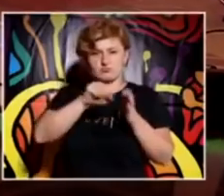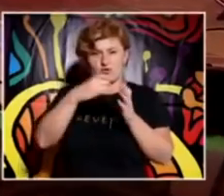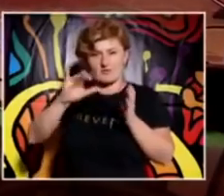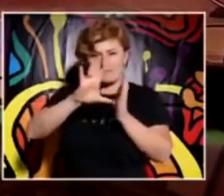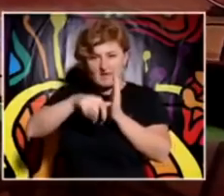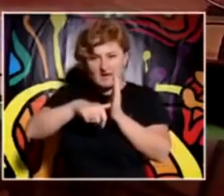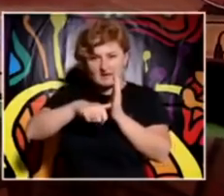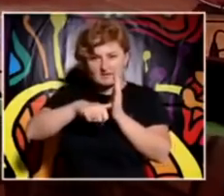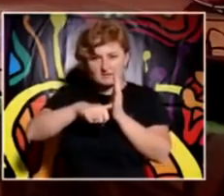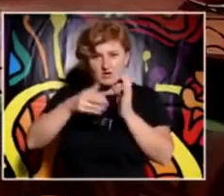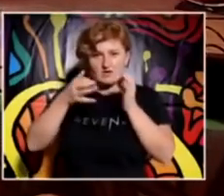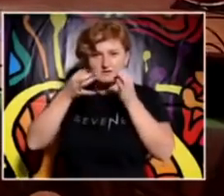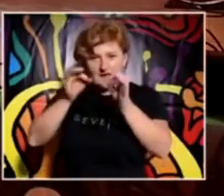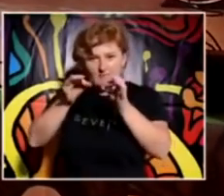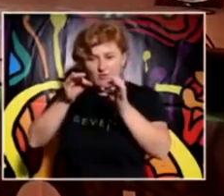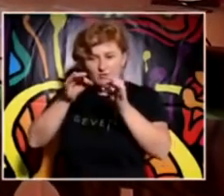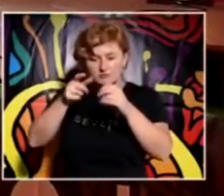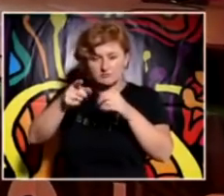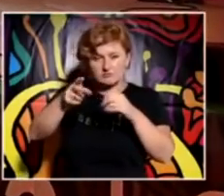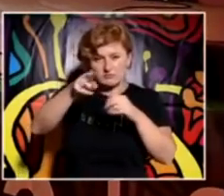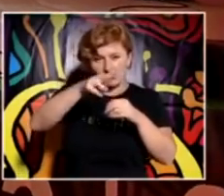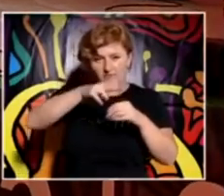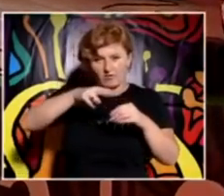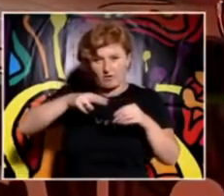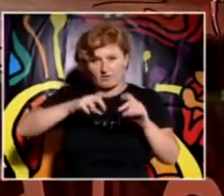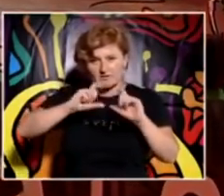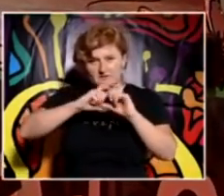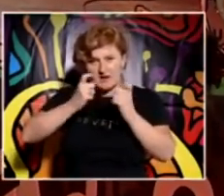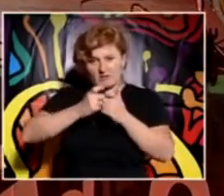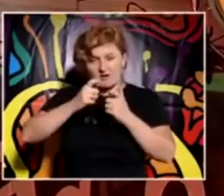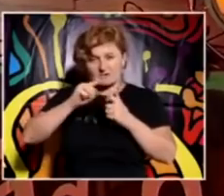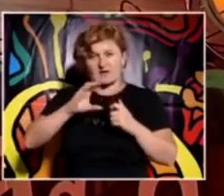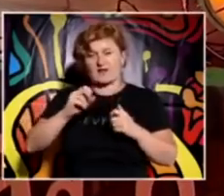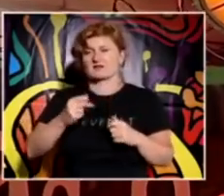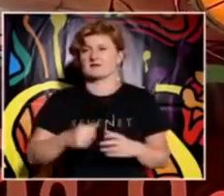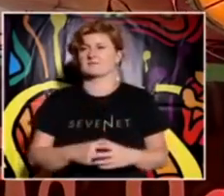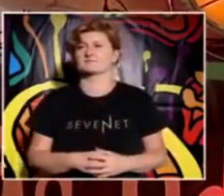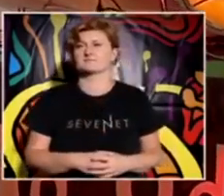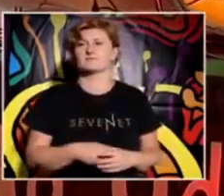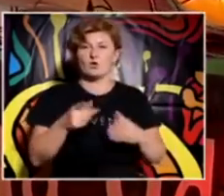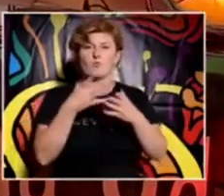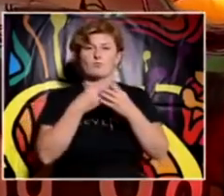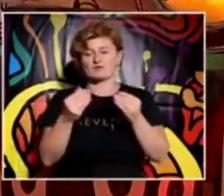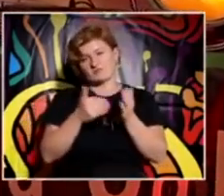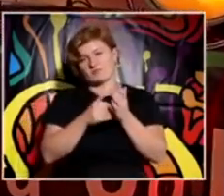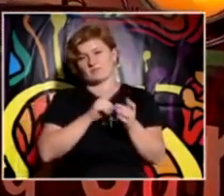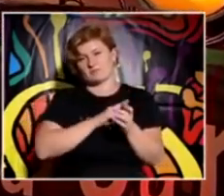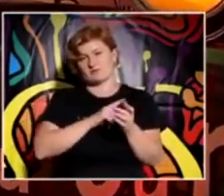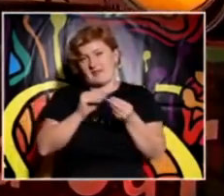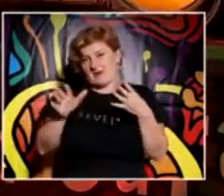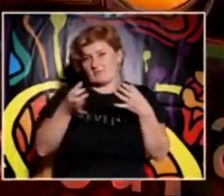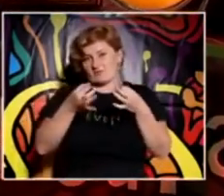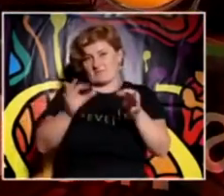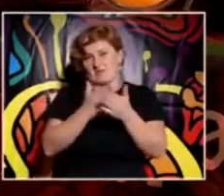żeby wrócić tym autem przez całą Nową Zelandię, dokładnie do Auckland, gdzie miałam lot. Bo to się opłacało po prostu. Tak, samochód za darmo,